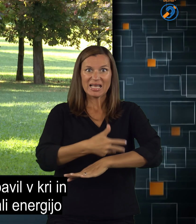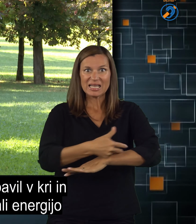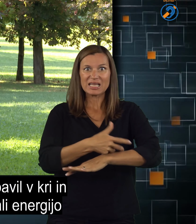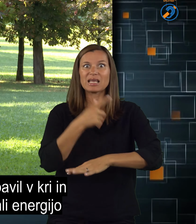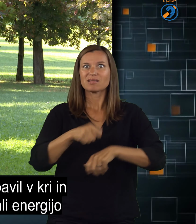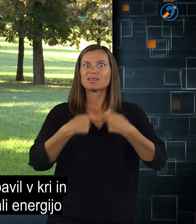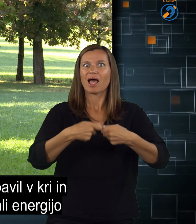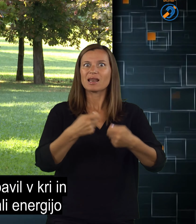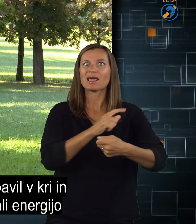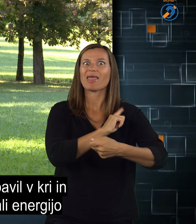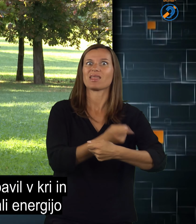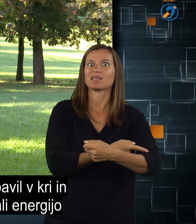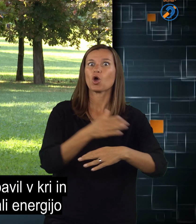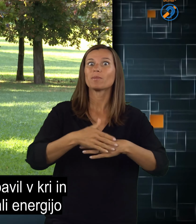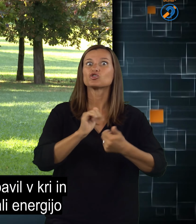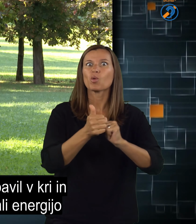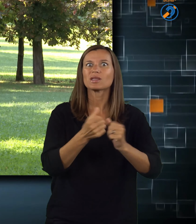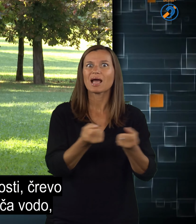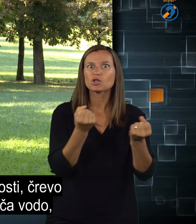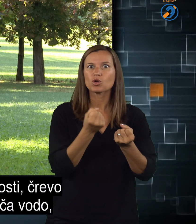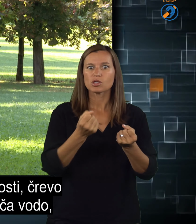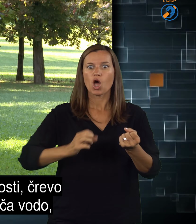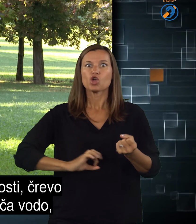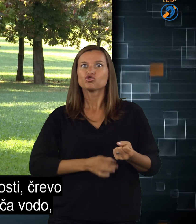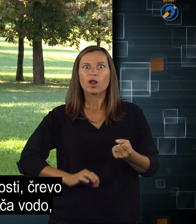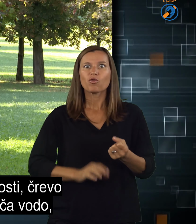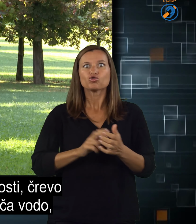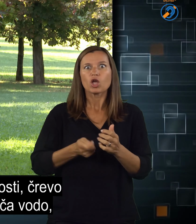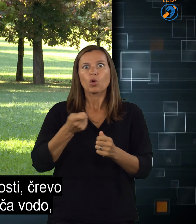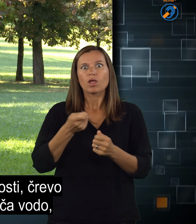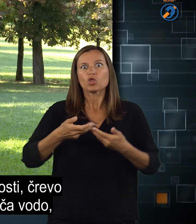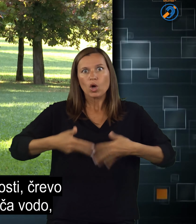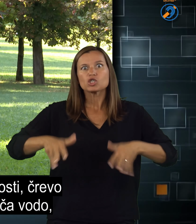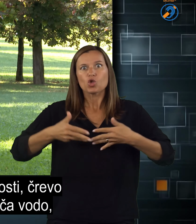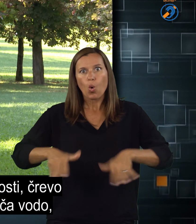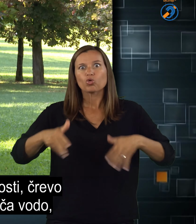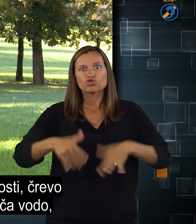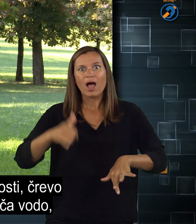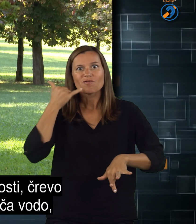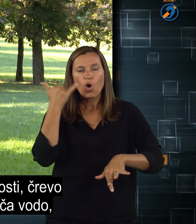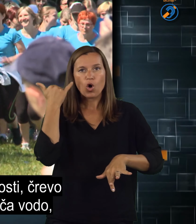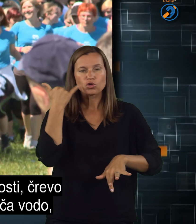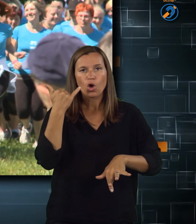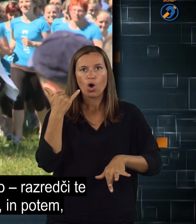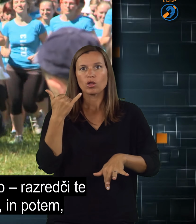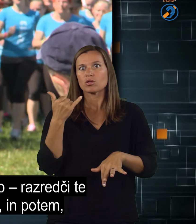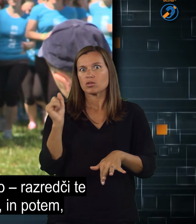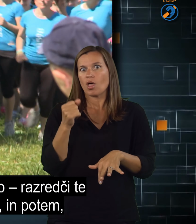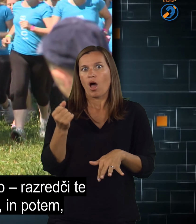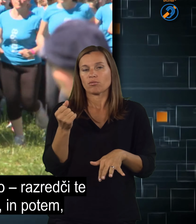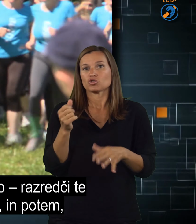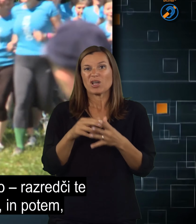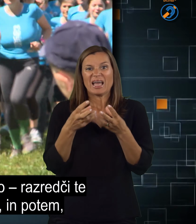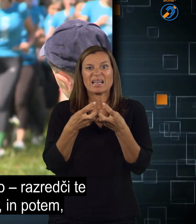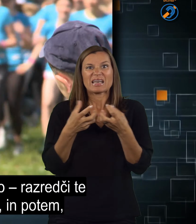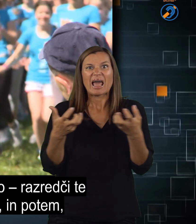kri in potem zagotavljali energijo pri športni aktivnosti, črevo še dodatno izloča vodo, da nekako